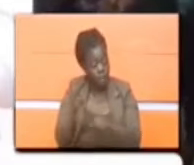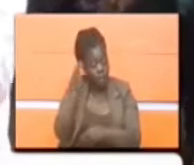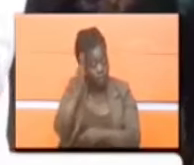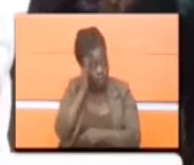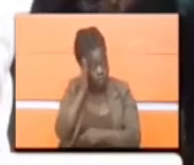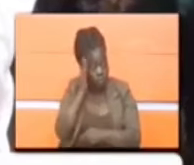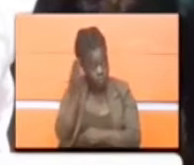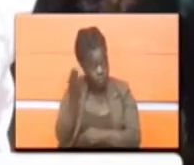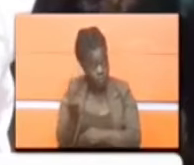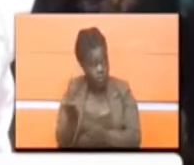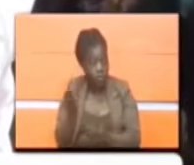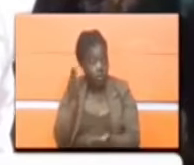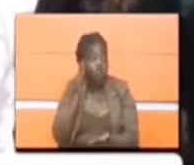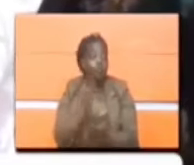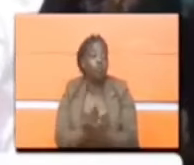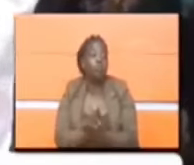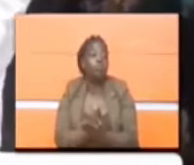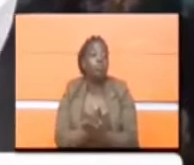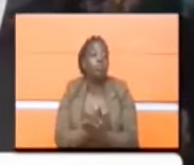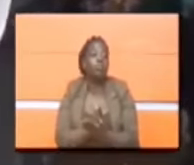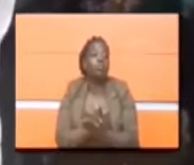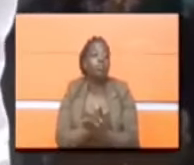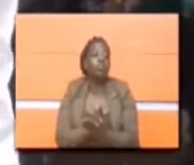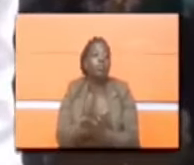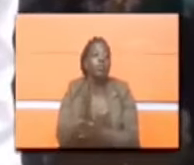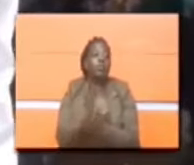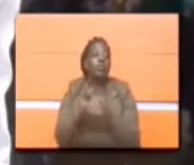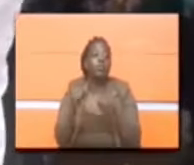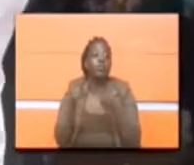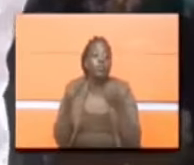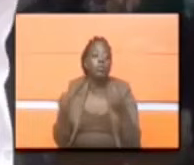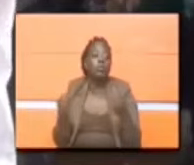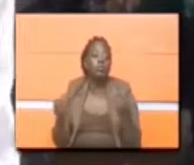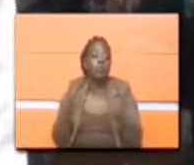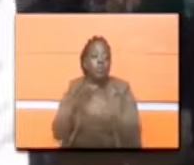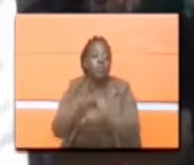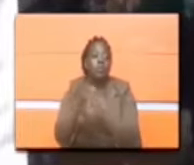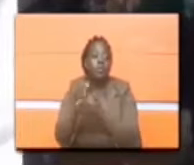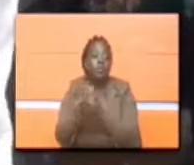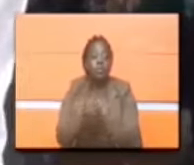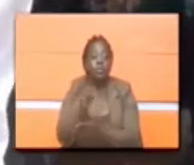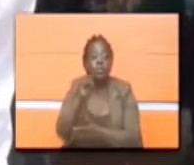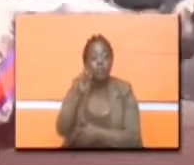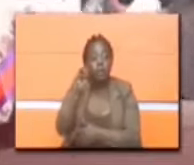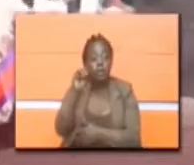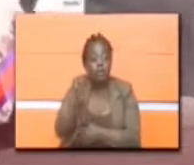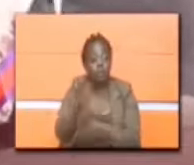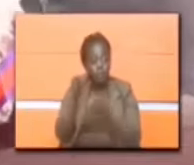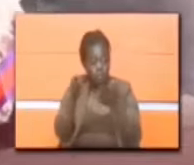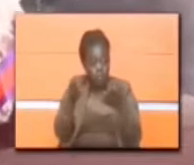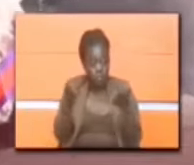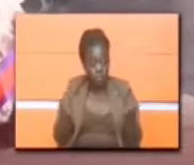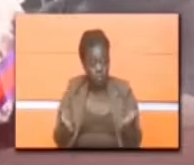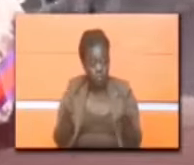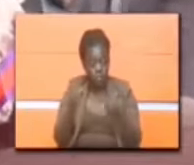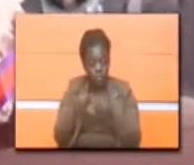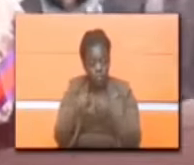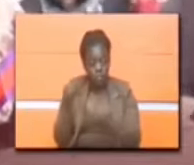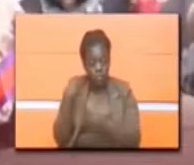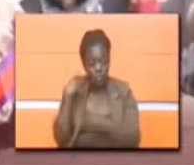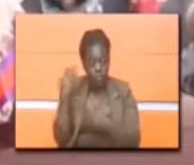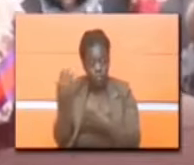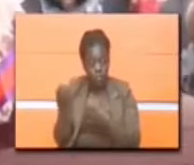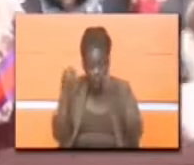Kati linnya ku break. Waliwo waleta sola kukubajeeko lw'okuba Tamale akola ki? Waali. Muto wa President